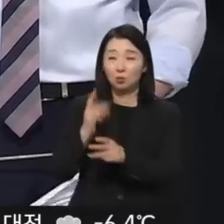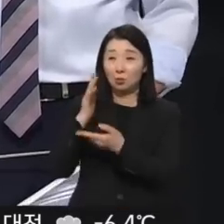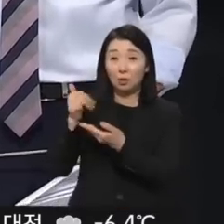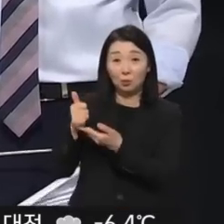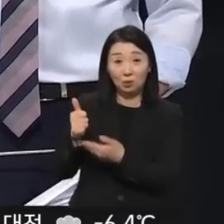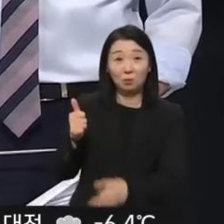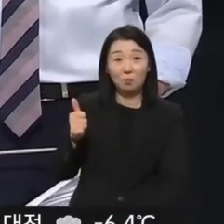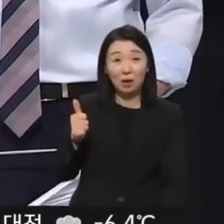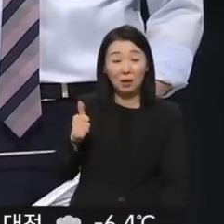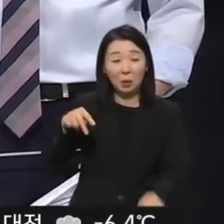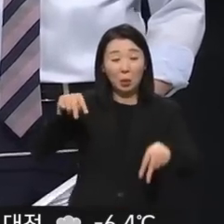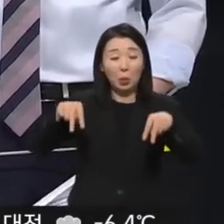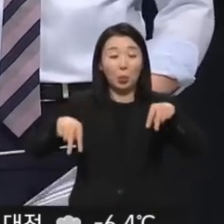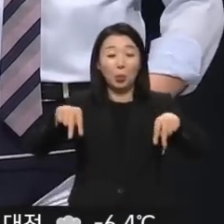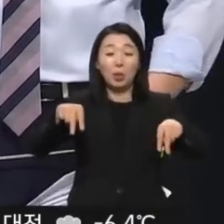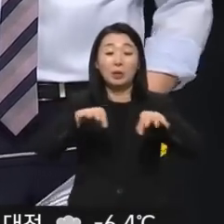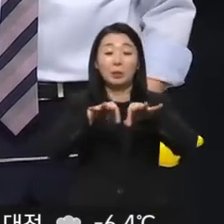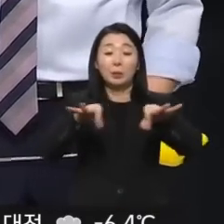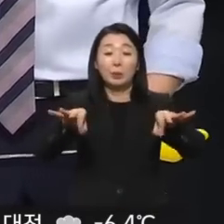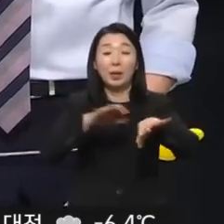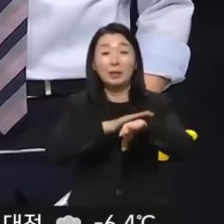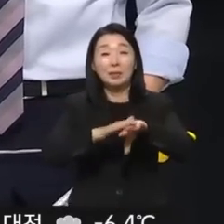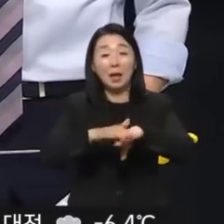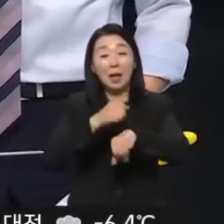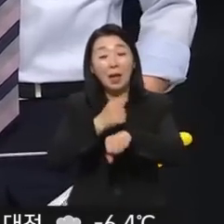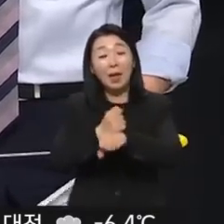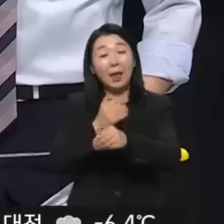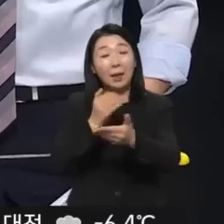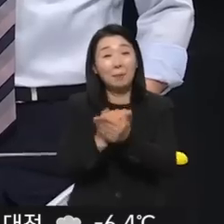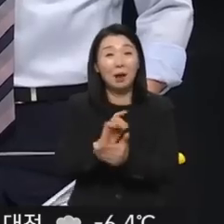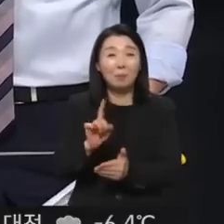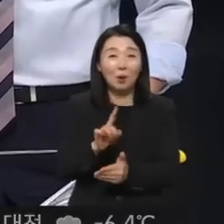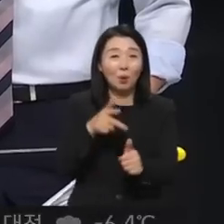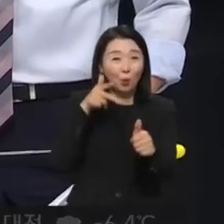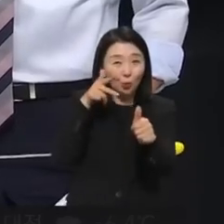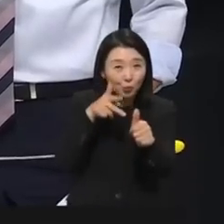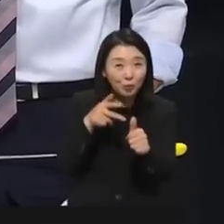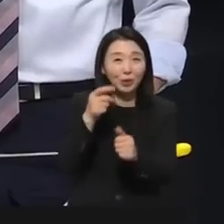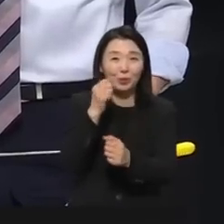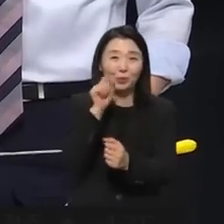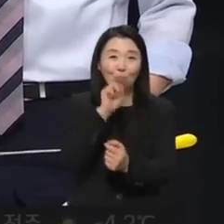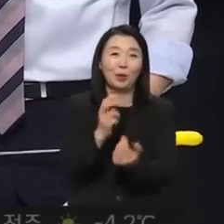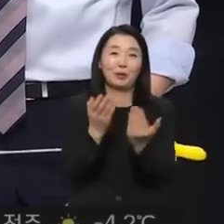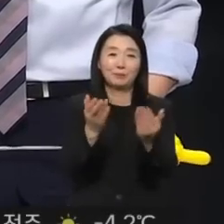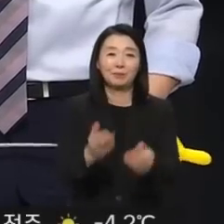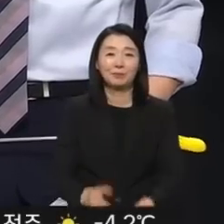대통령이 시소의 균형을 잘 맞출 수 있을까요? 오늘 줌인 한마디는 노래로